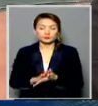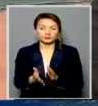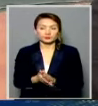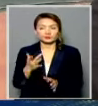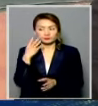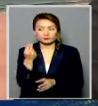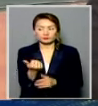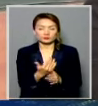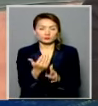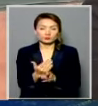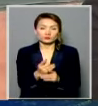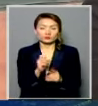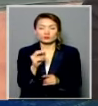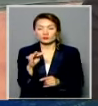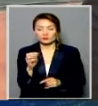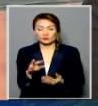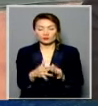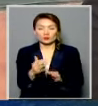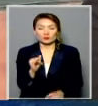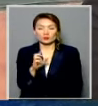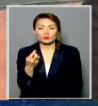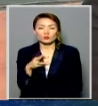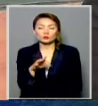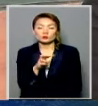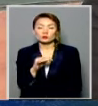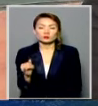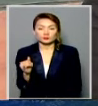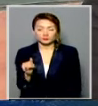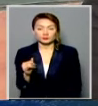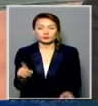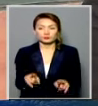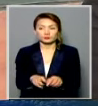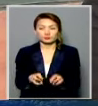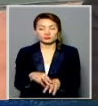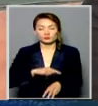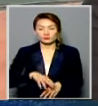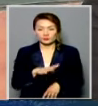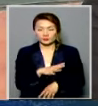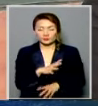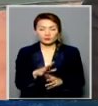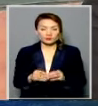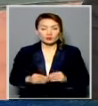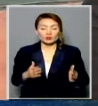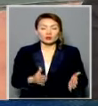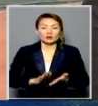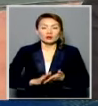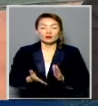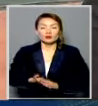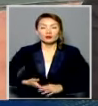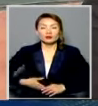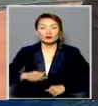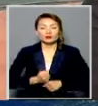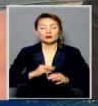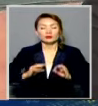я обратился за помощью к акиму области Серик Жамбыл-Улы, который в то время был министром. На урегулирование ситуации